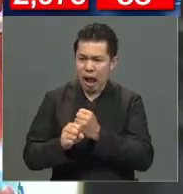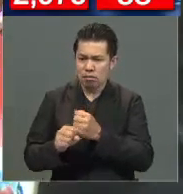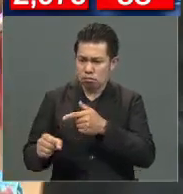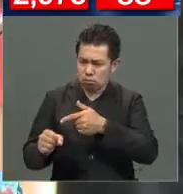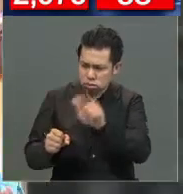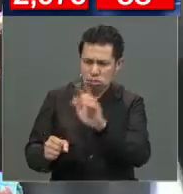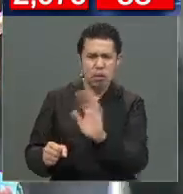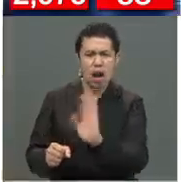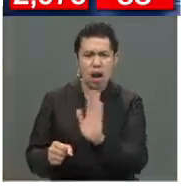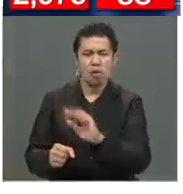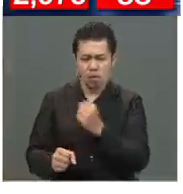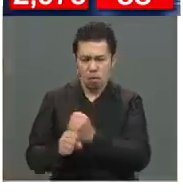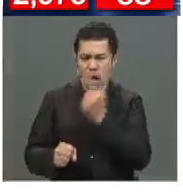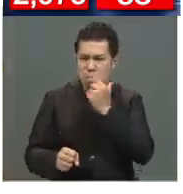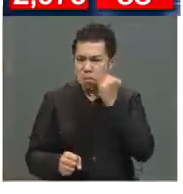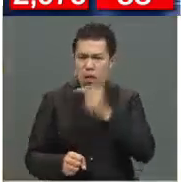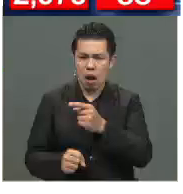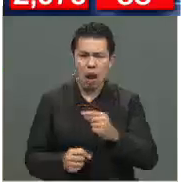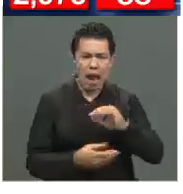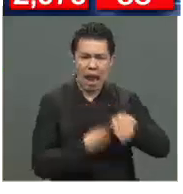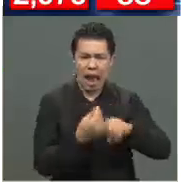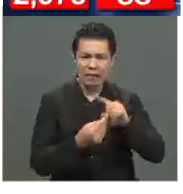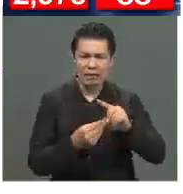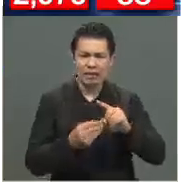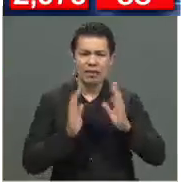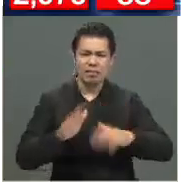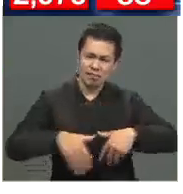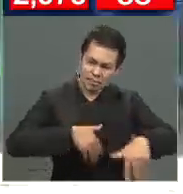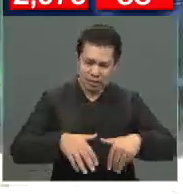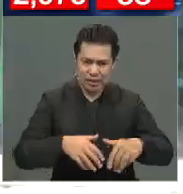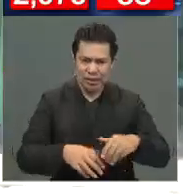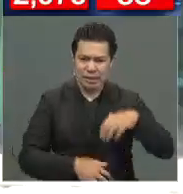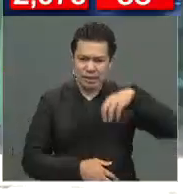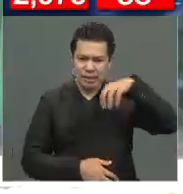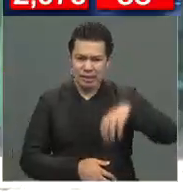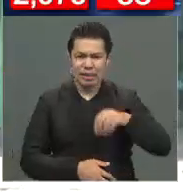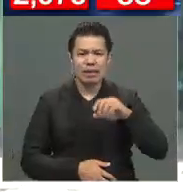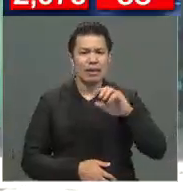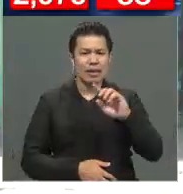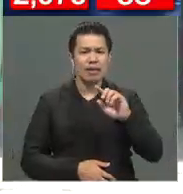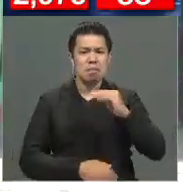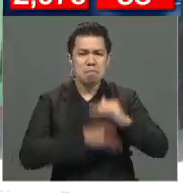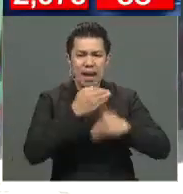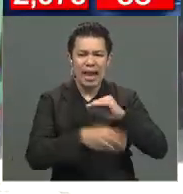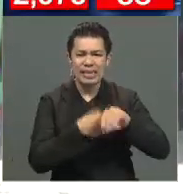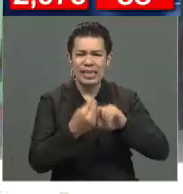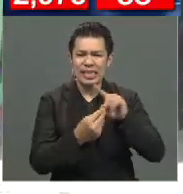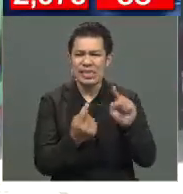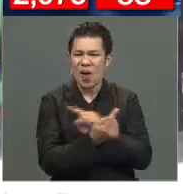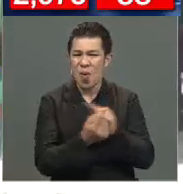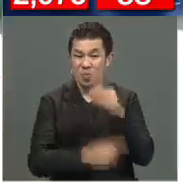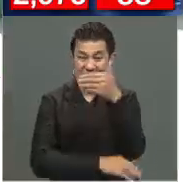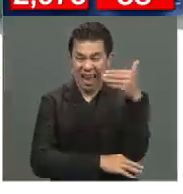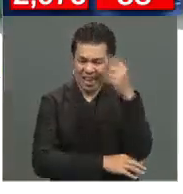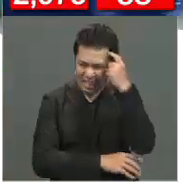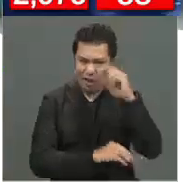นในเรื่องของเศรษฐกิจฐานรากนะครับก็ได้กำชับให้สภาพัฒนาการเศรษฐกิจและสังคมแห่งชาติเร่งพิจารณาโคร